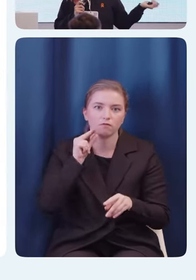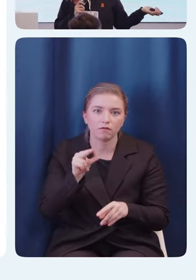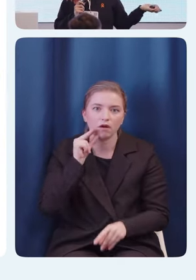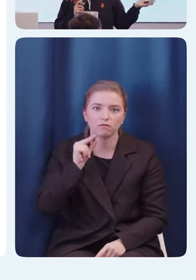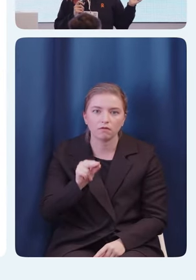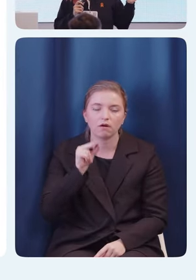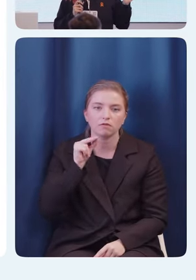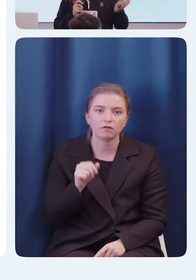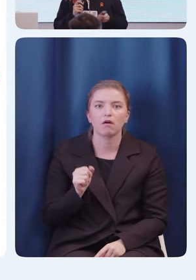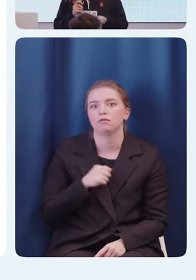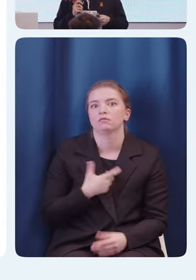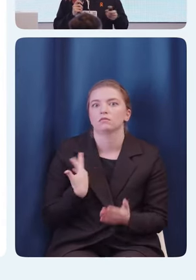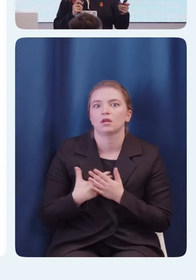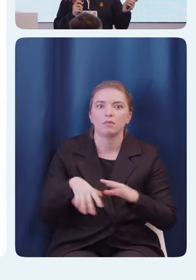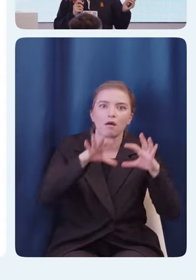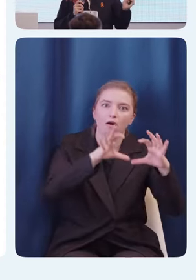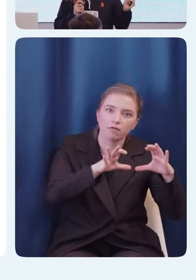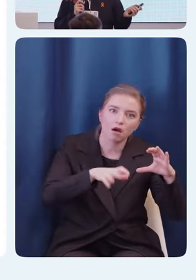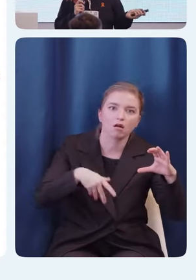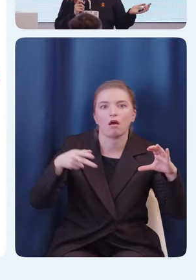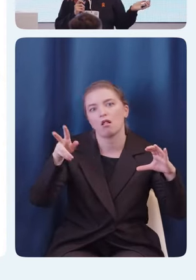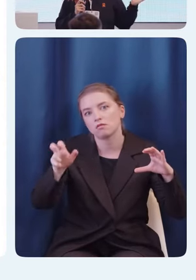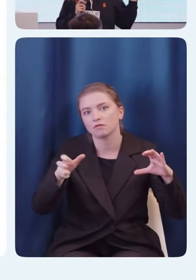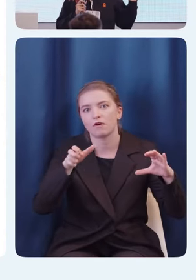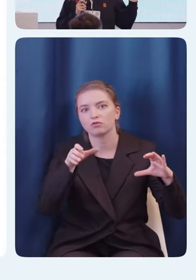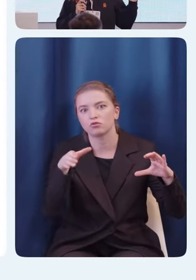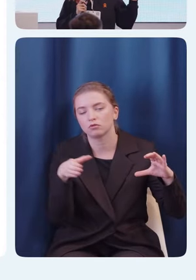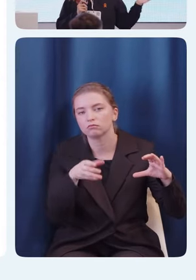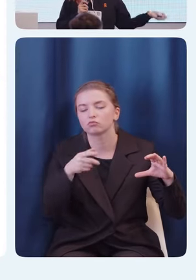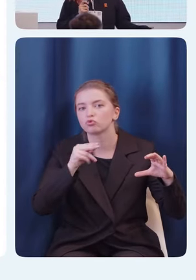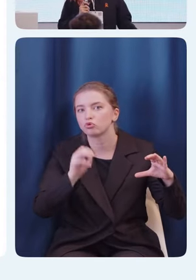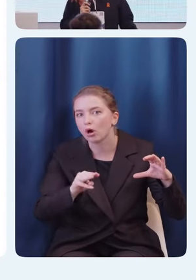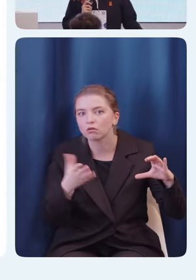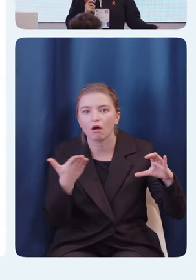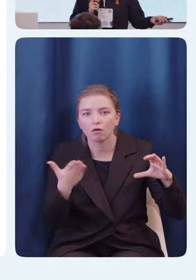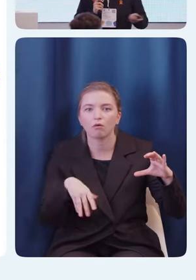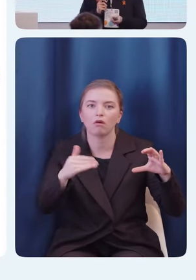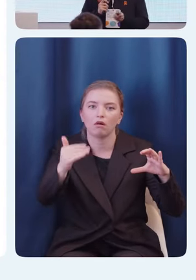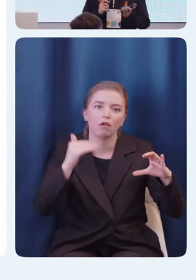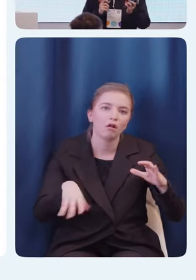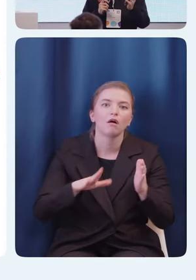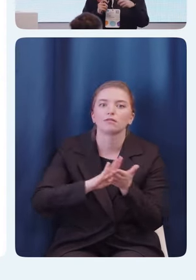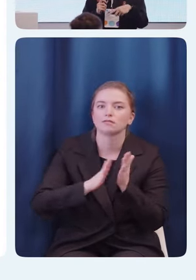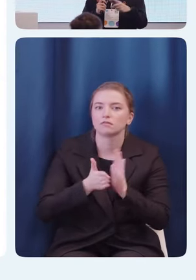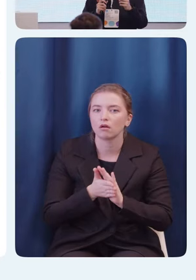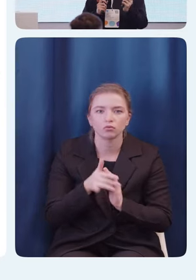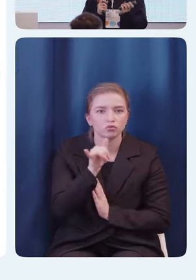как аватарка, название чата, статус в избранном, текст